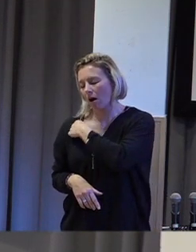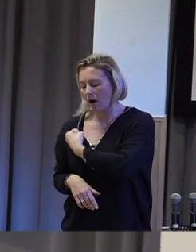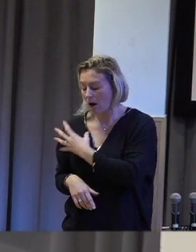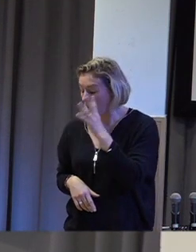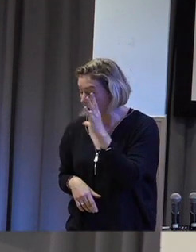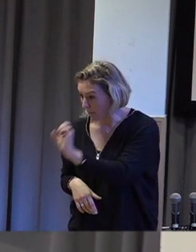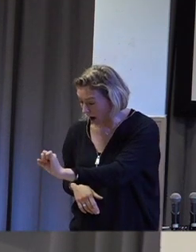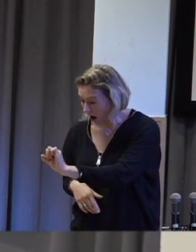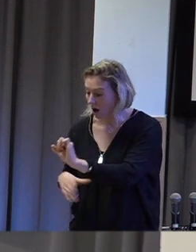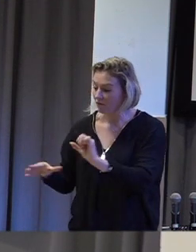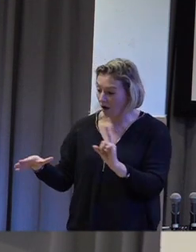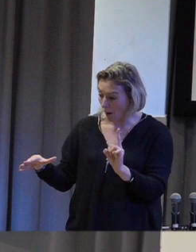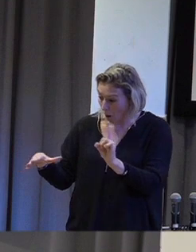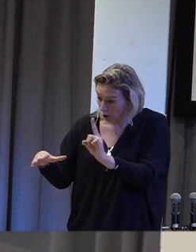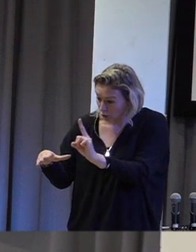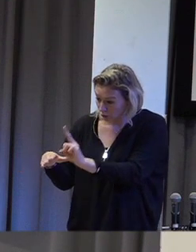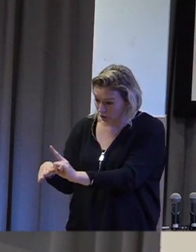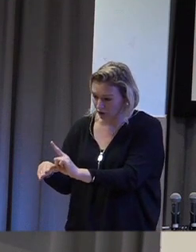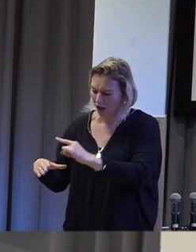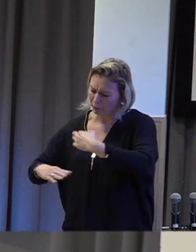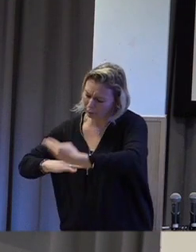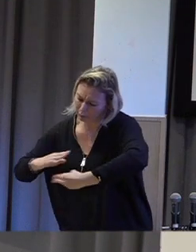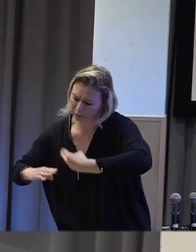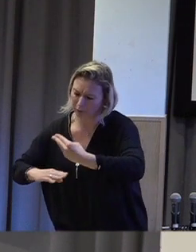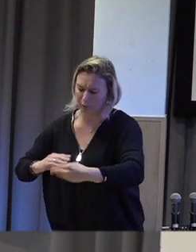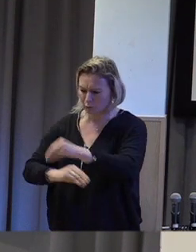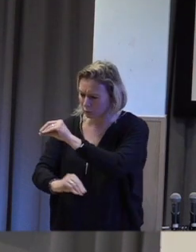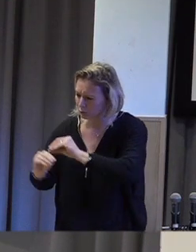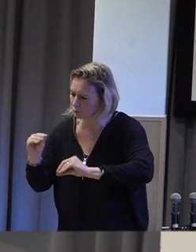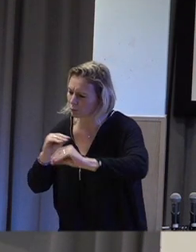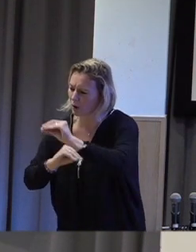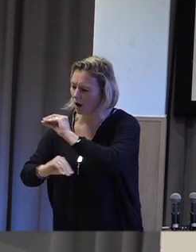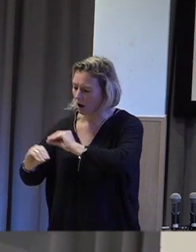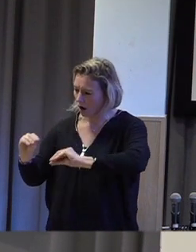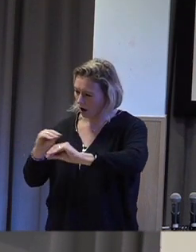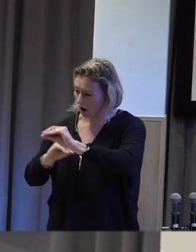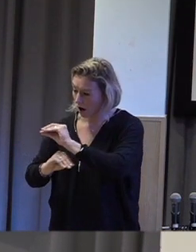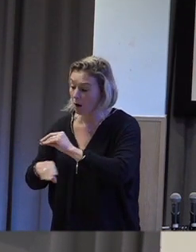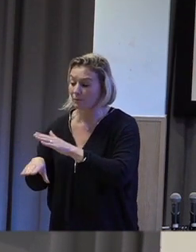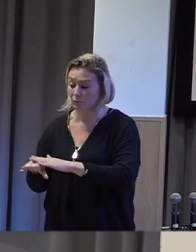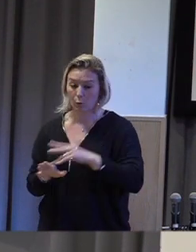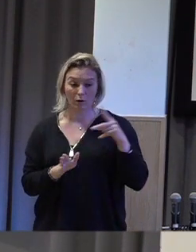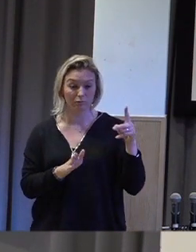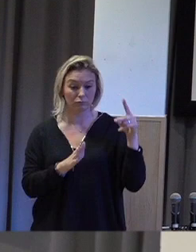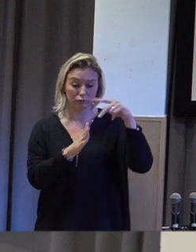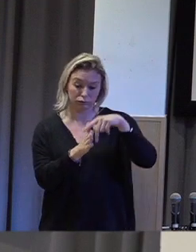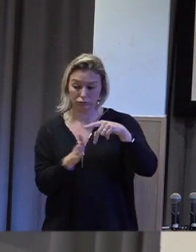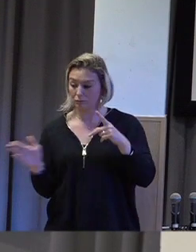s'approcha, il banda ses plaies en y versant de l'huile et du vin. Puis il le mit sur sa propre monture.